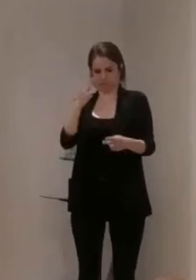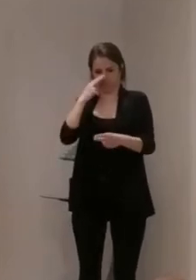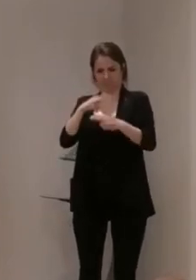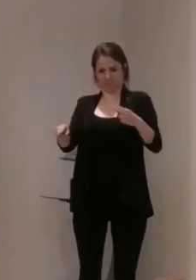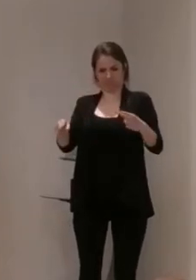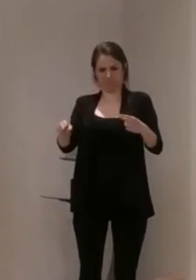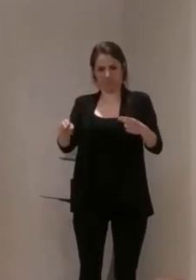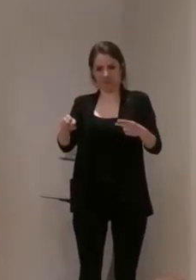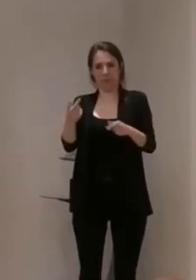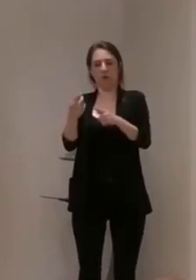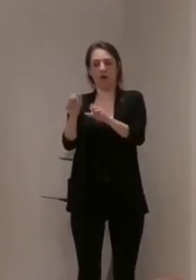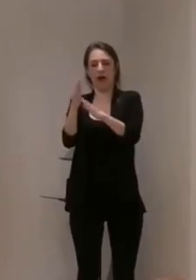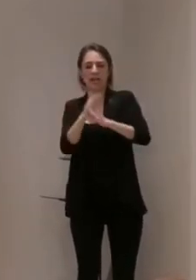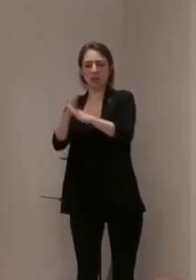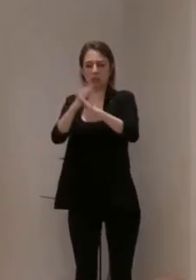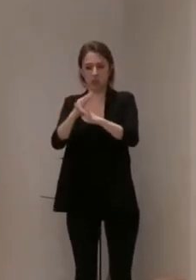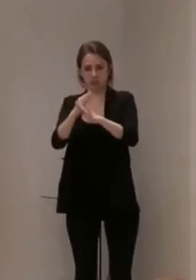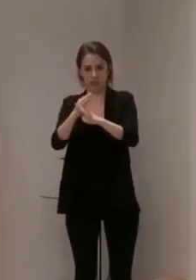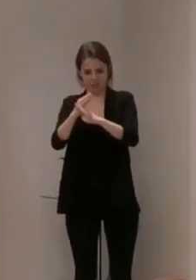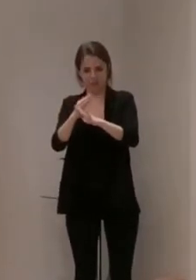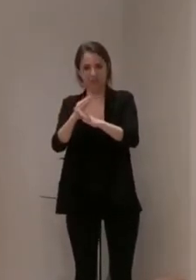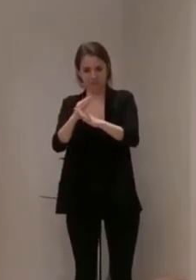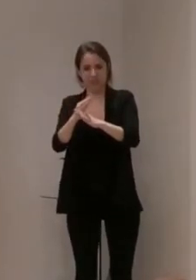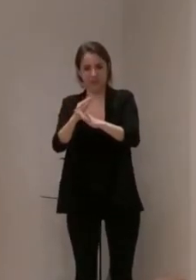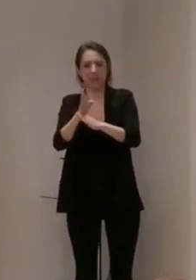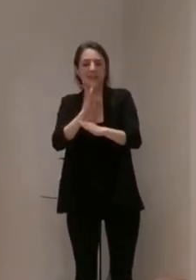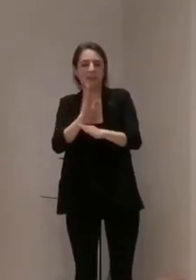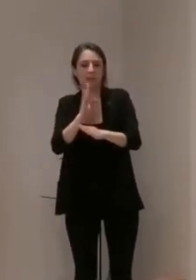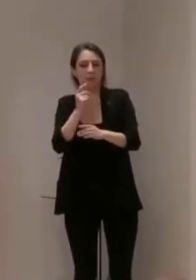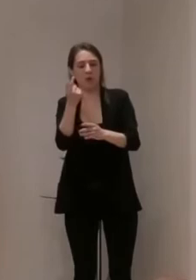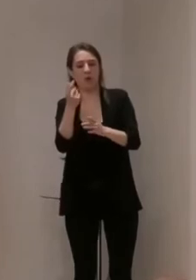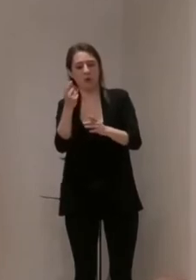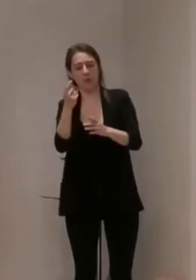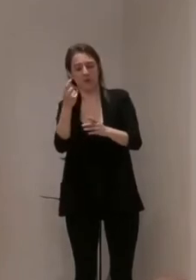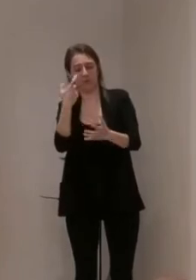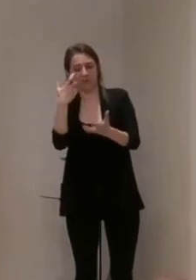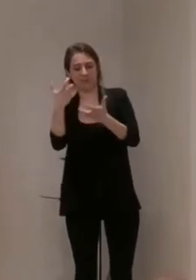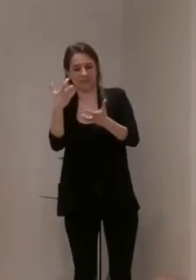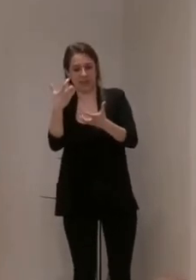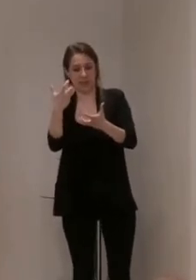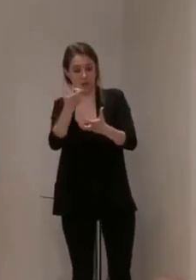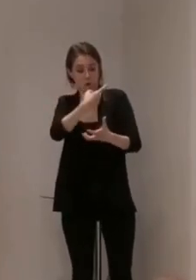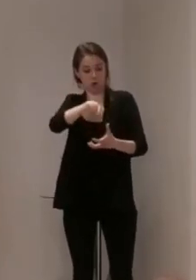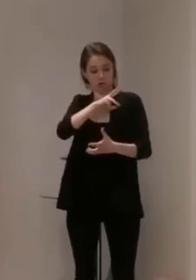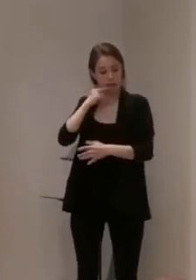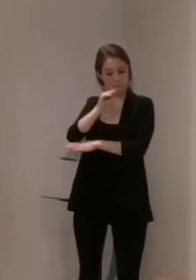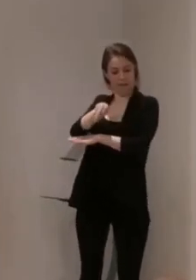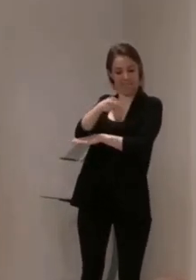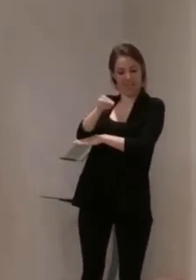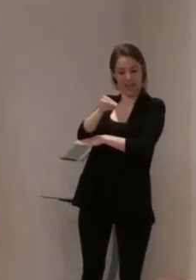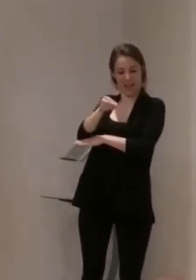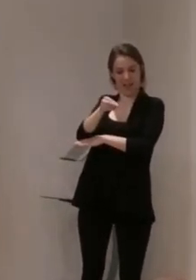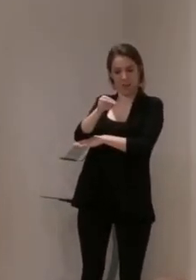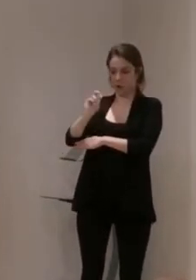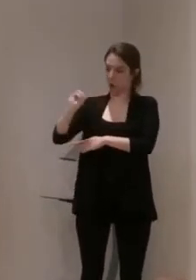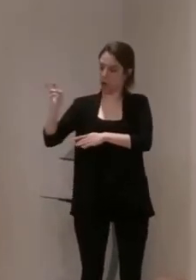si ells ho volen amagar, potser sí que és una pista de que nosaltres volem mantenir-ho,